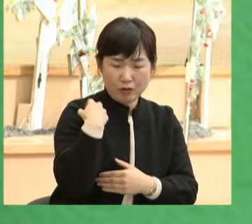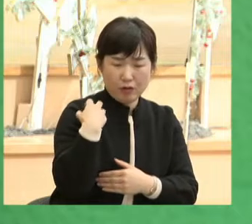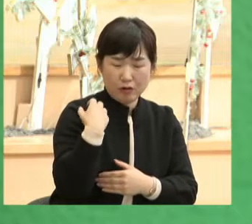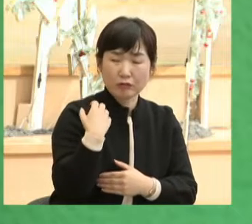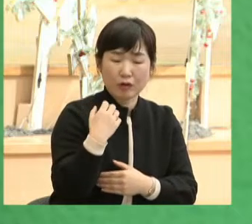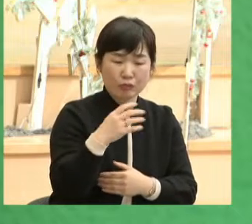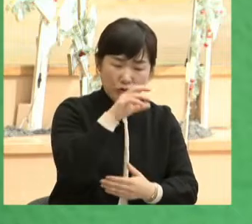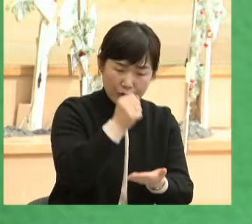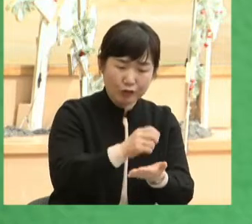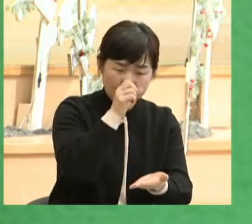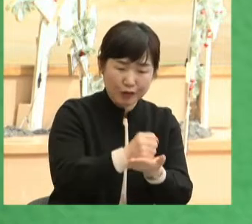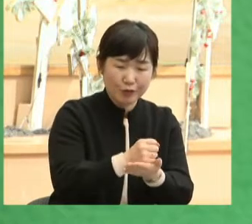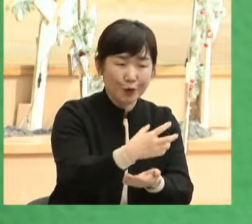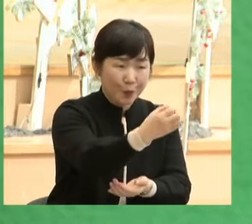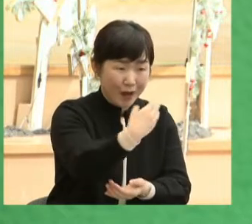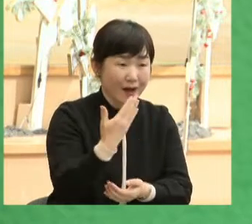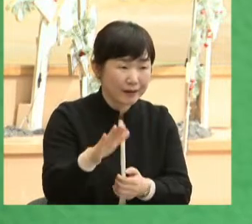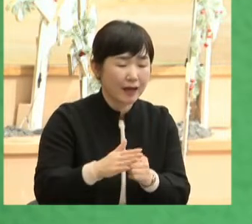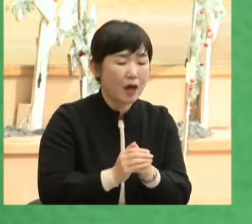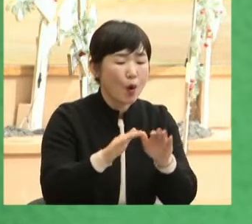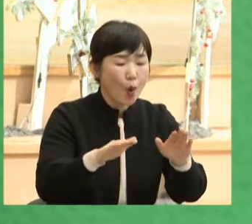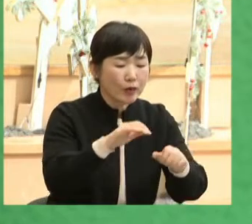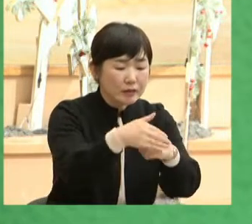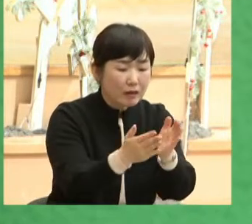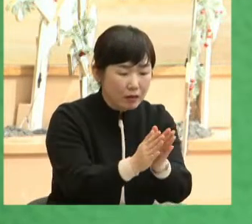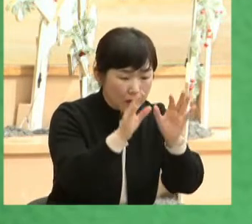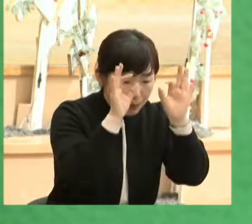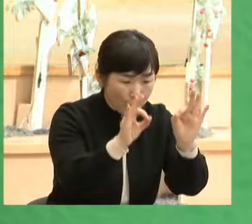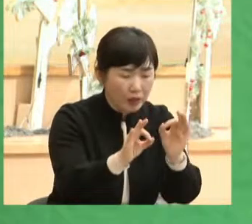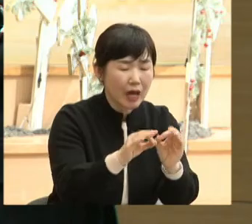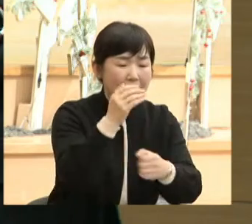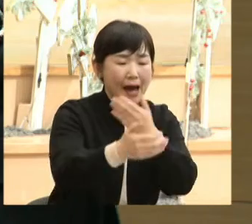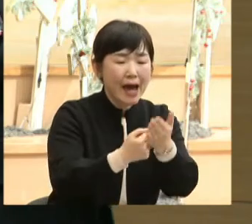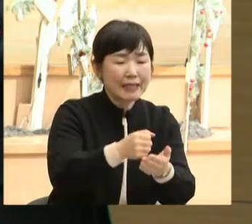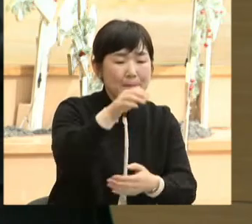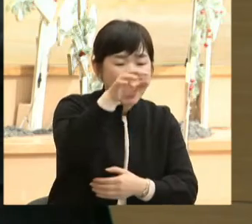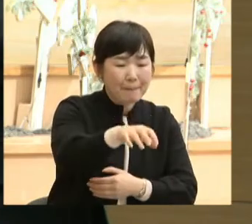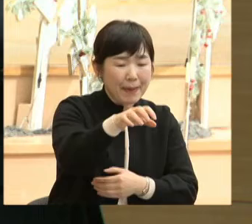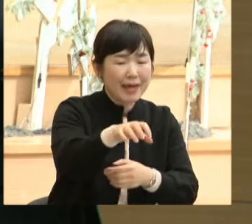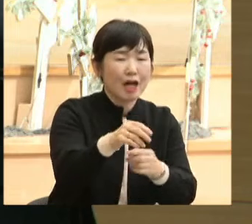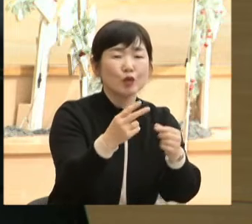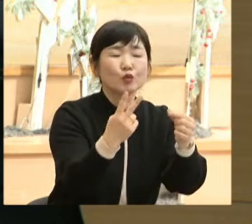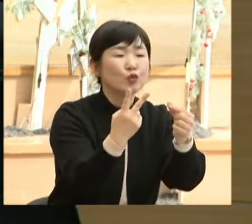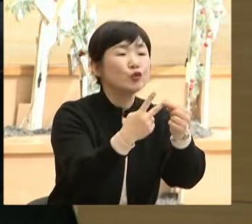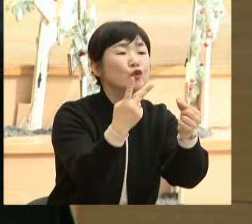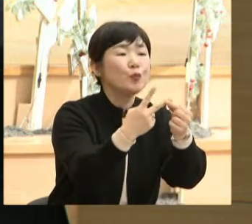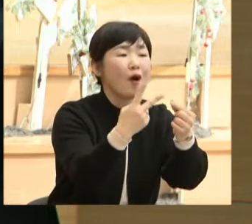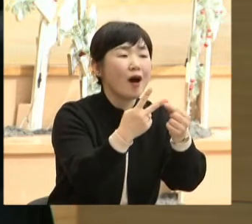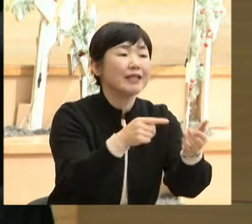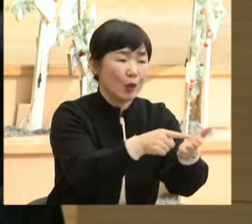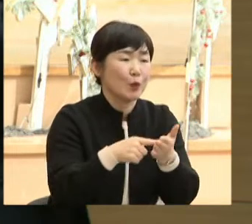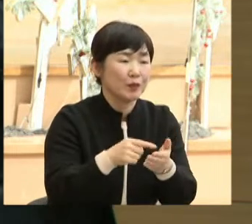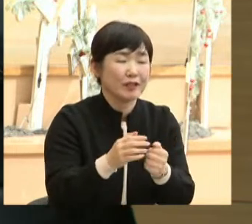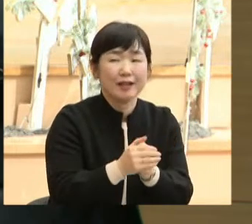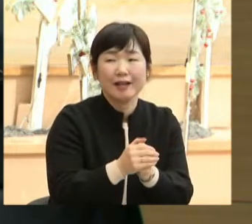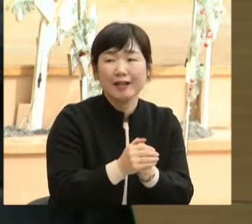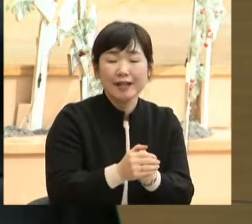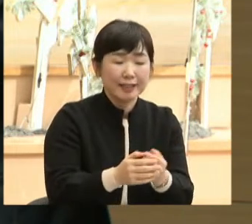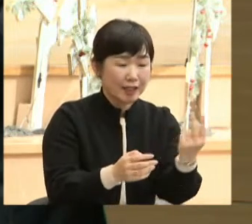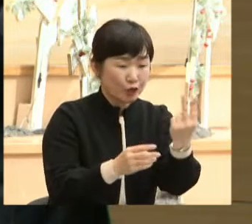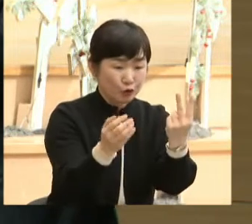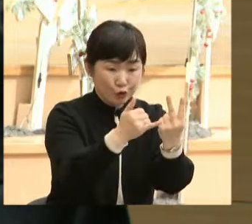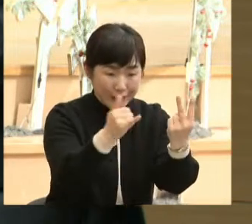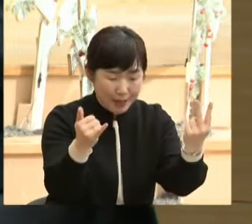해요 그런데 오늘 본문에서는요 하나님 앞에라는 말을 한 번도 6절에 보면 이렇게 말합니다이 두 사람이